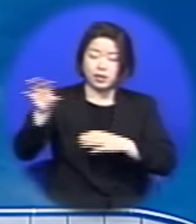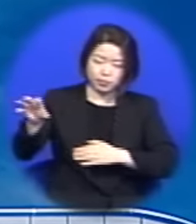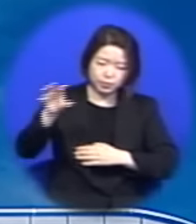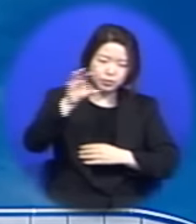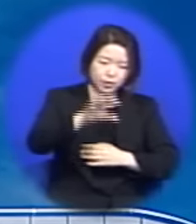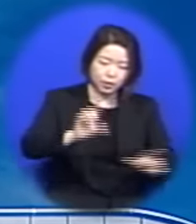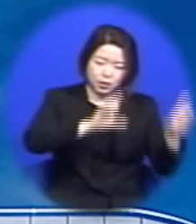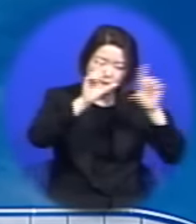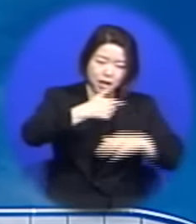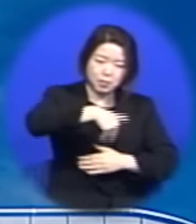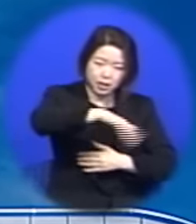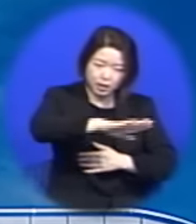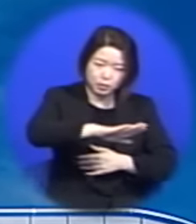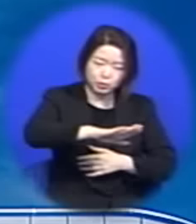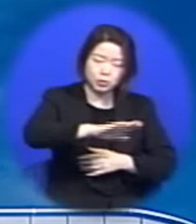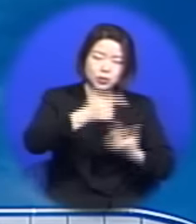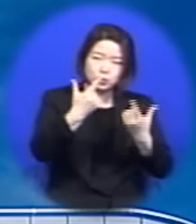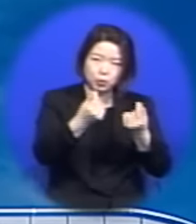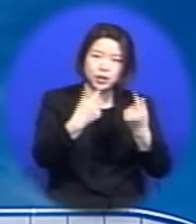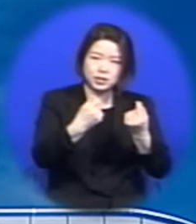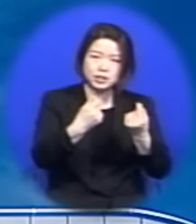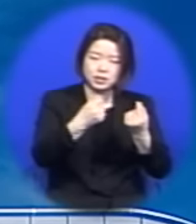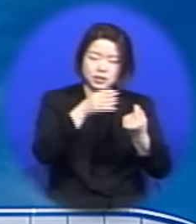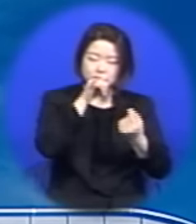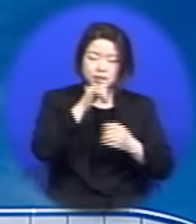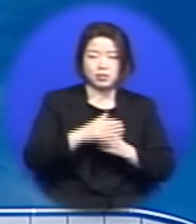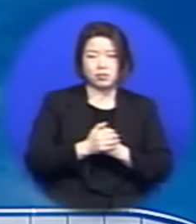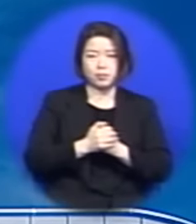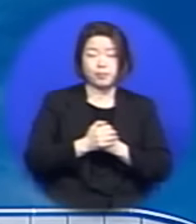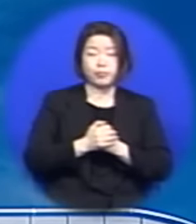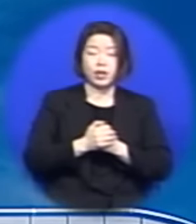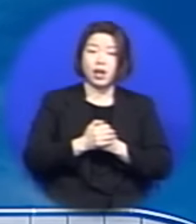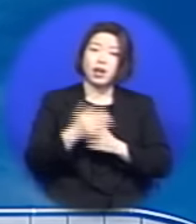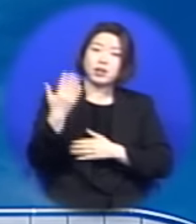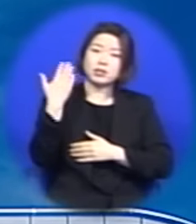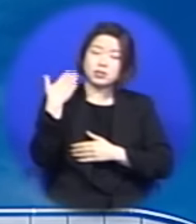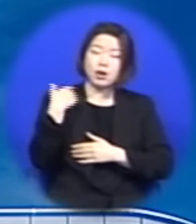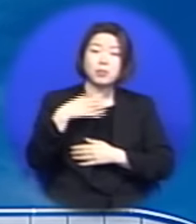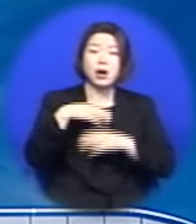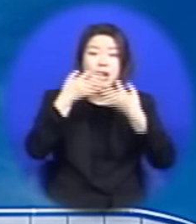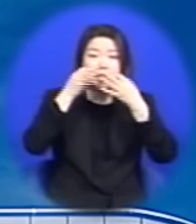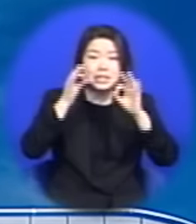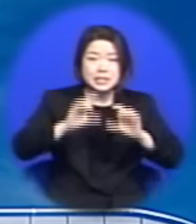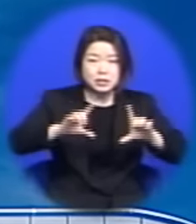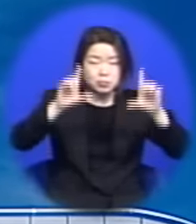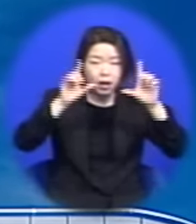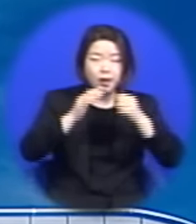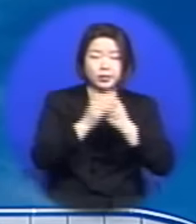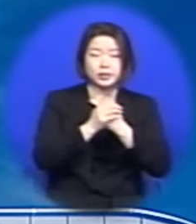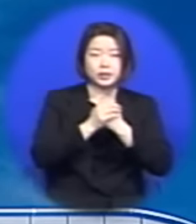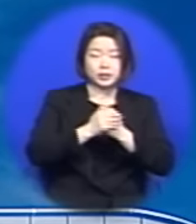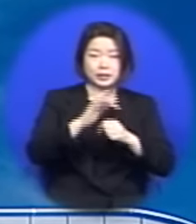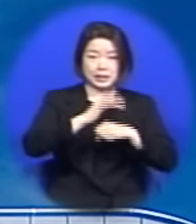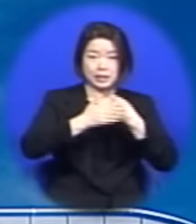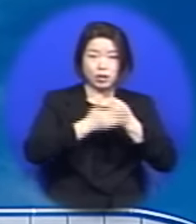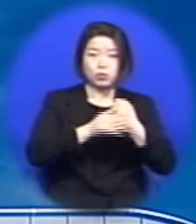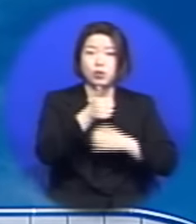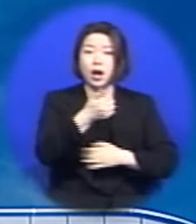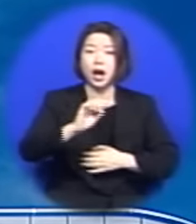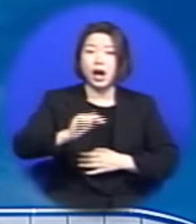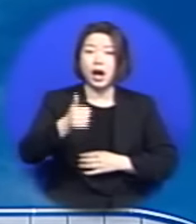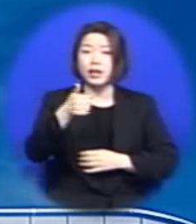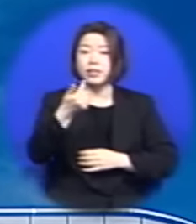겁니다 지난 금요일 우리 위즈 때 목사님 대구 칠성교회 하나선